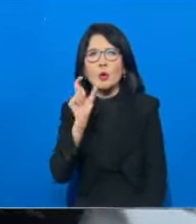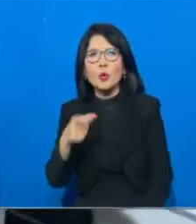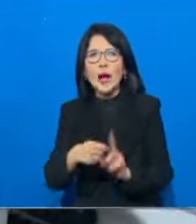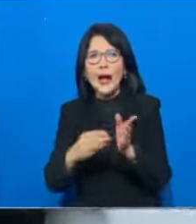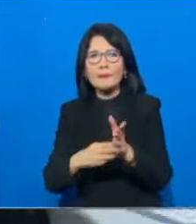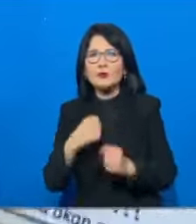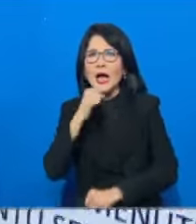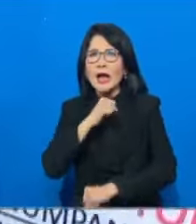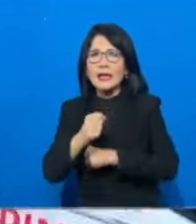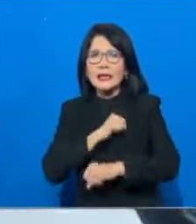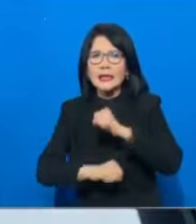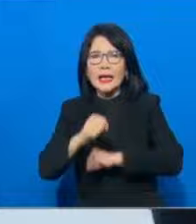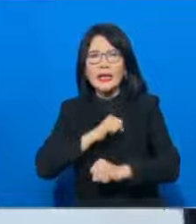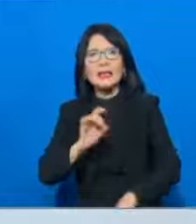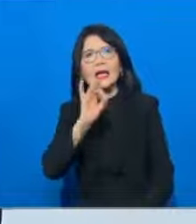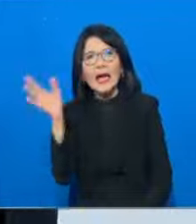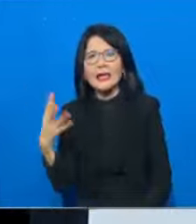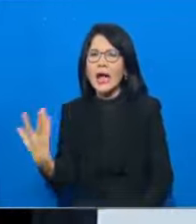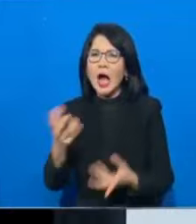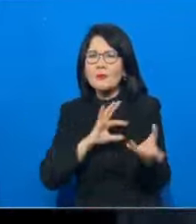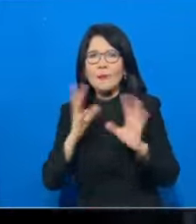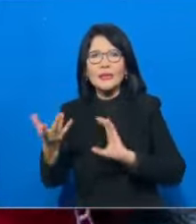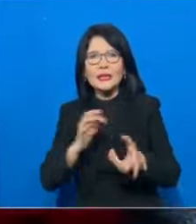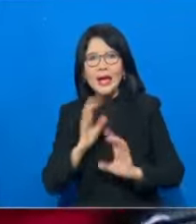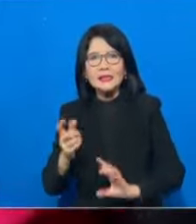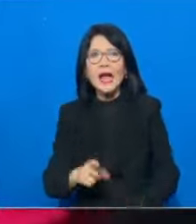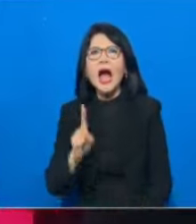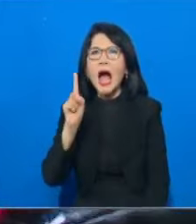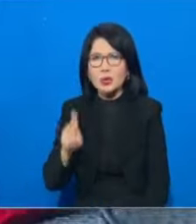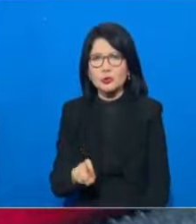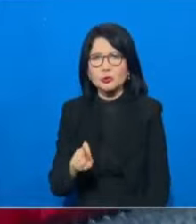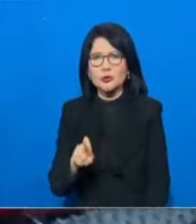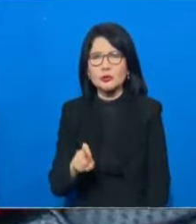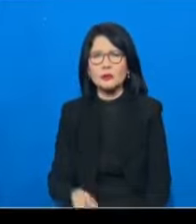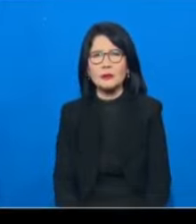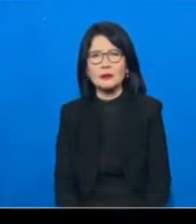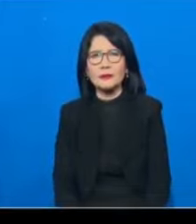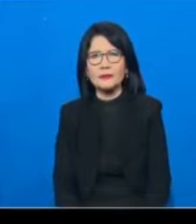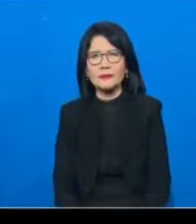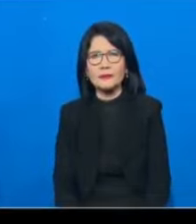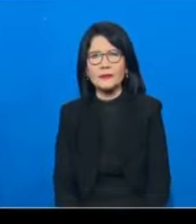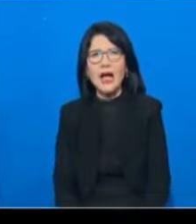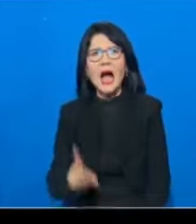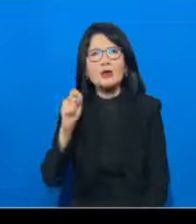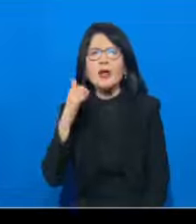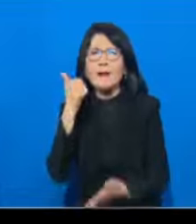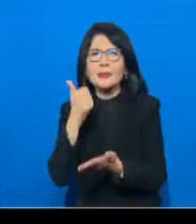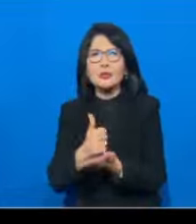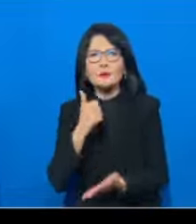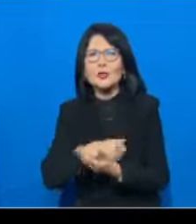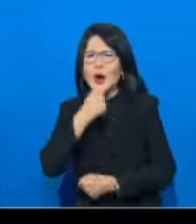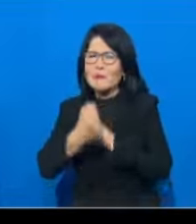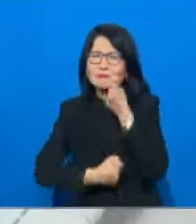kegiatan-kegiatan gitu kan butuh mobilitas yang sangat ee harus benar-benar berjuang